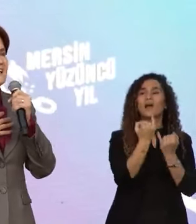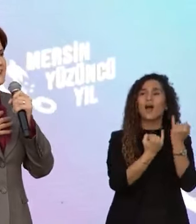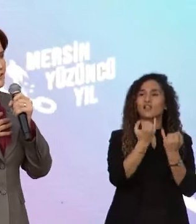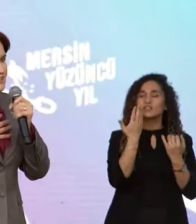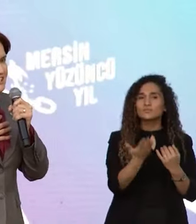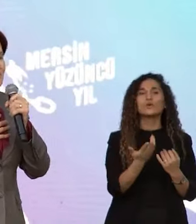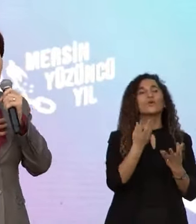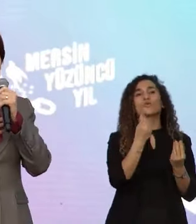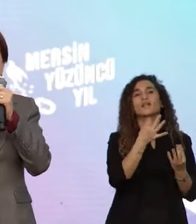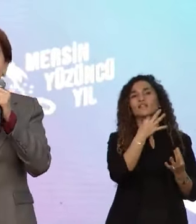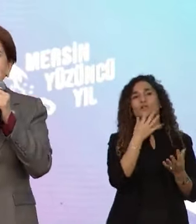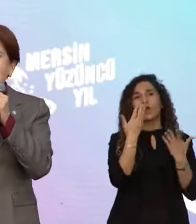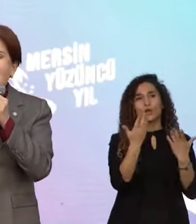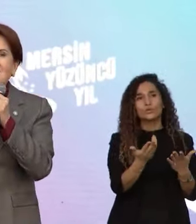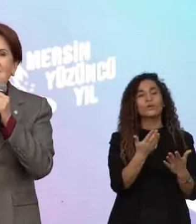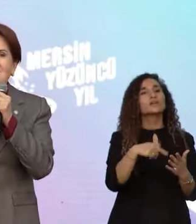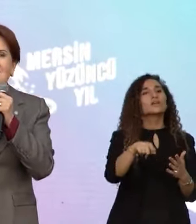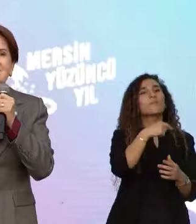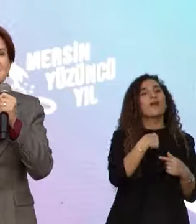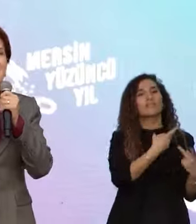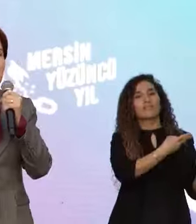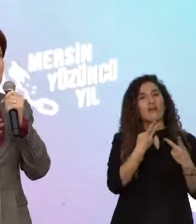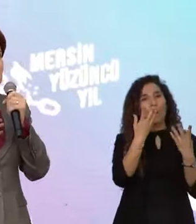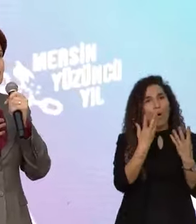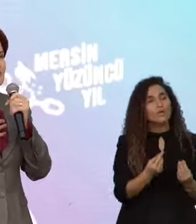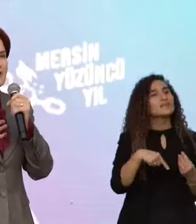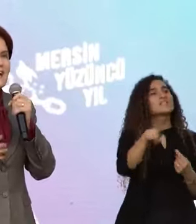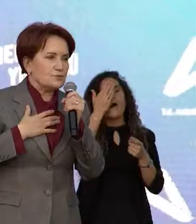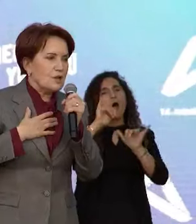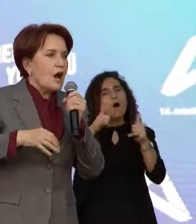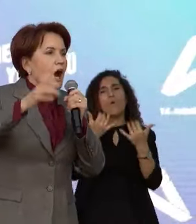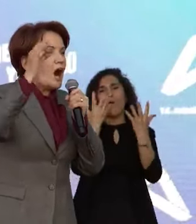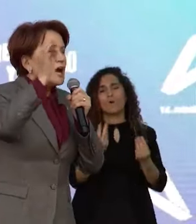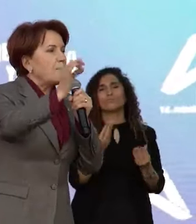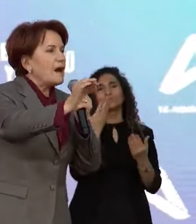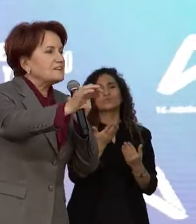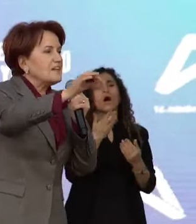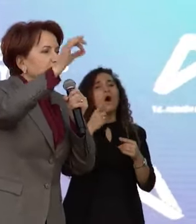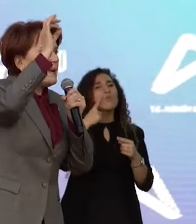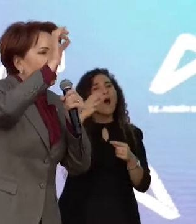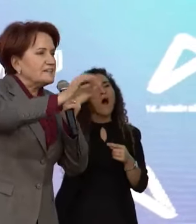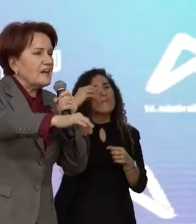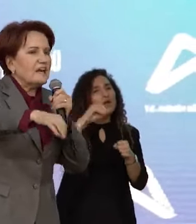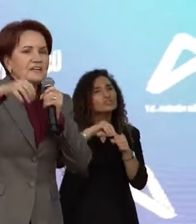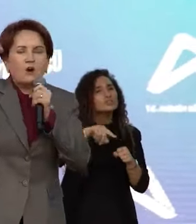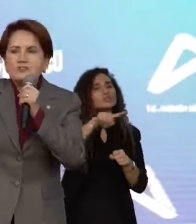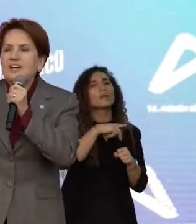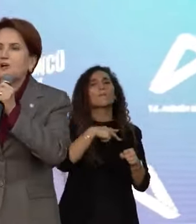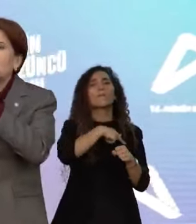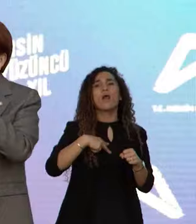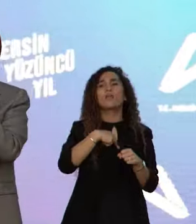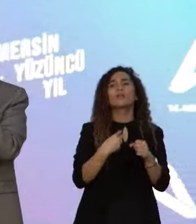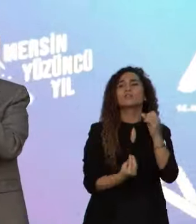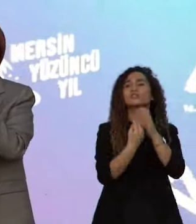kardeşimize çok teşekkür ediyorum. Bizleri davet ettik, sizlerle buluşturdu. AK Partili belediyelerin